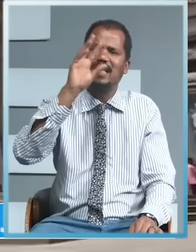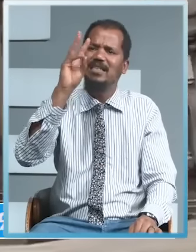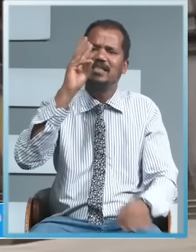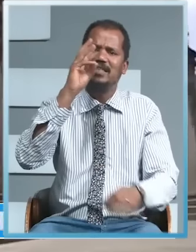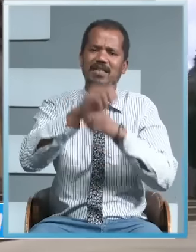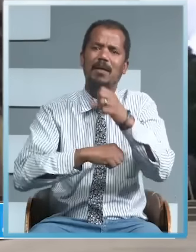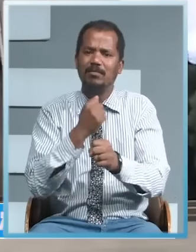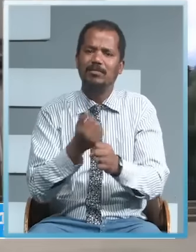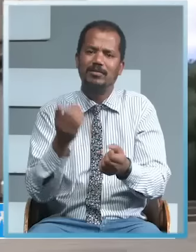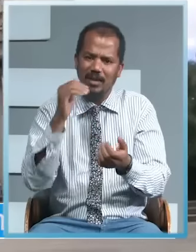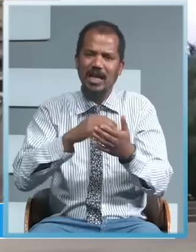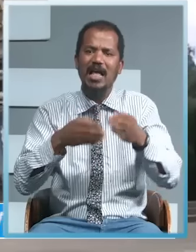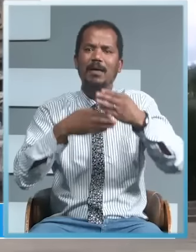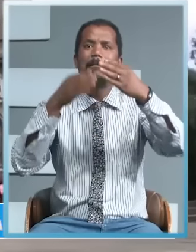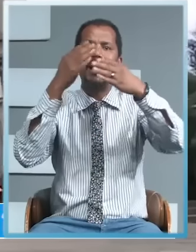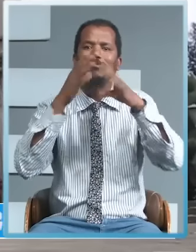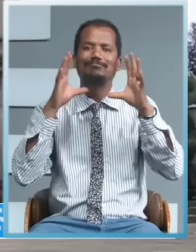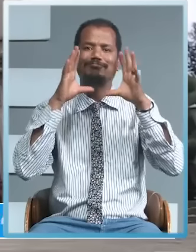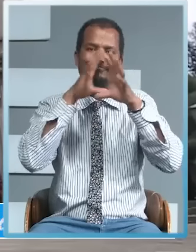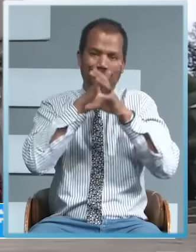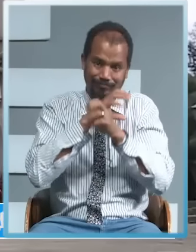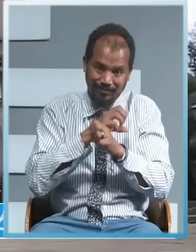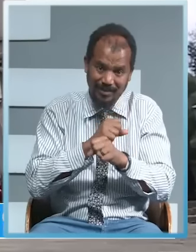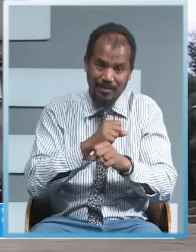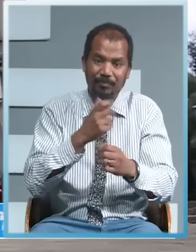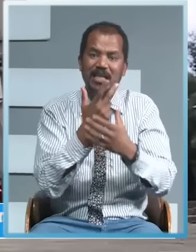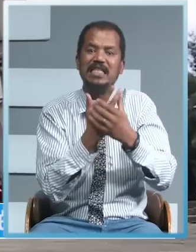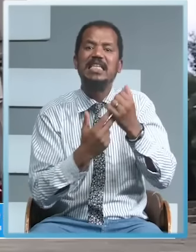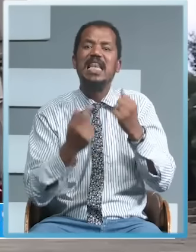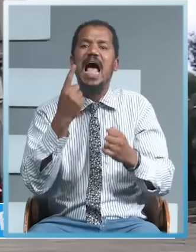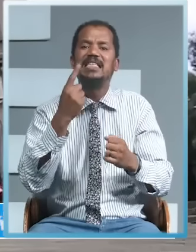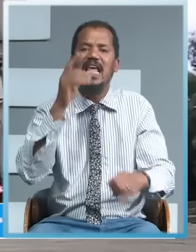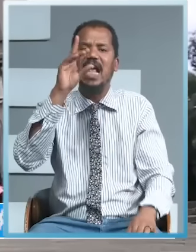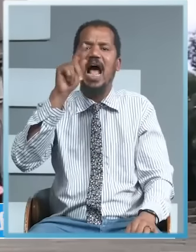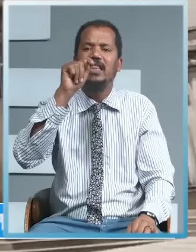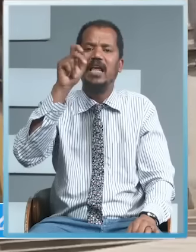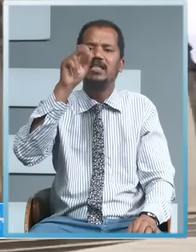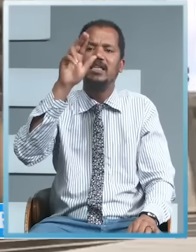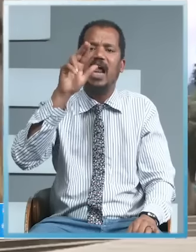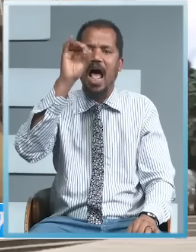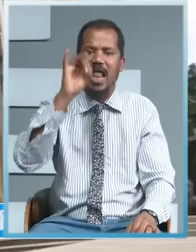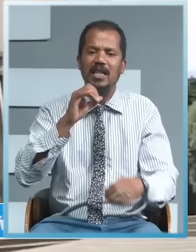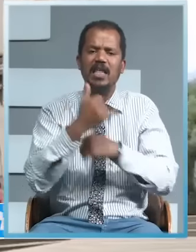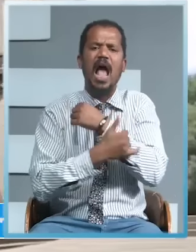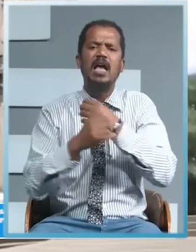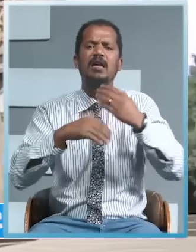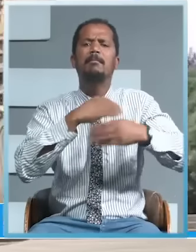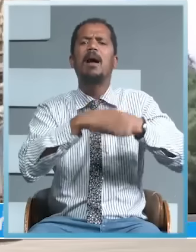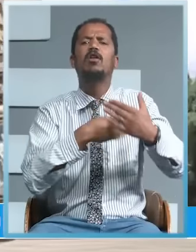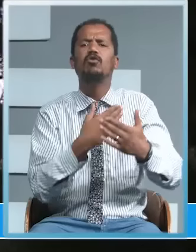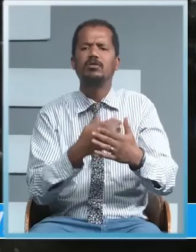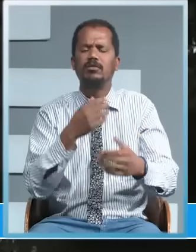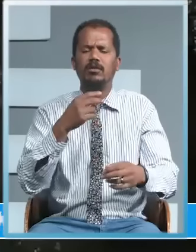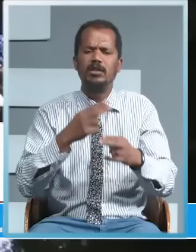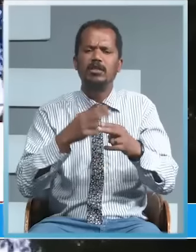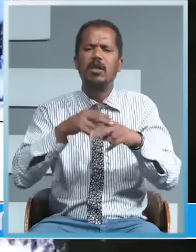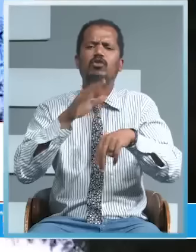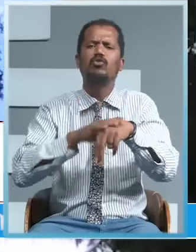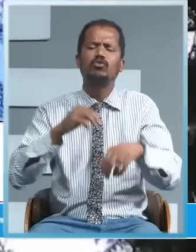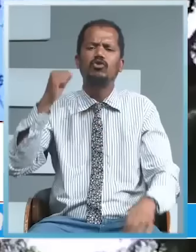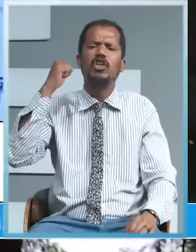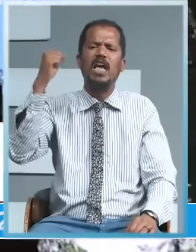በ1936 ዓ.ም ግንባታው እንዲጠናቀቅ የሆነው የሥላሴ ካቴድራል የአገር ባለውለታዎች ስማጠሩ